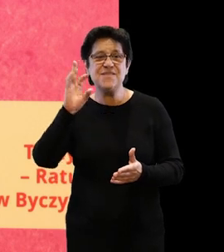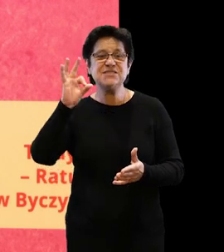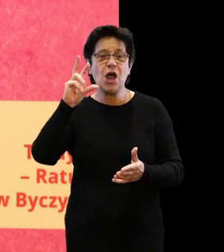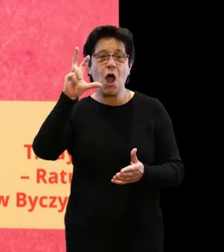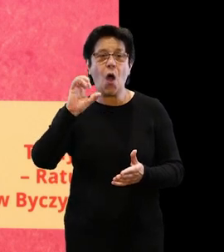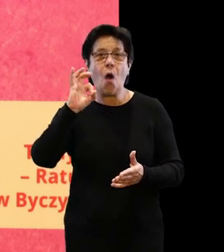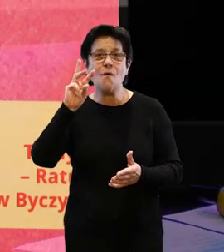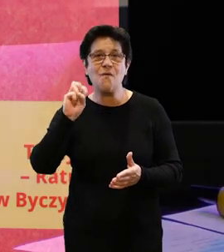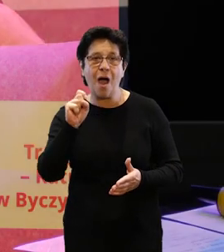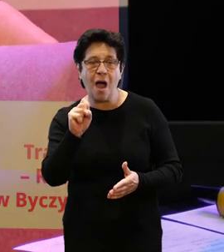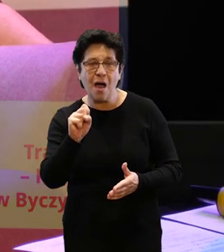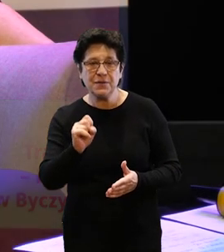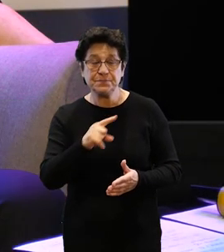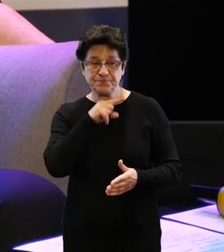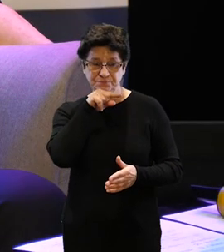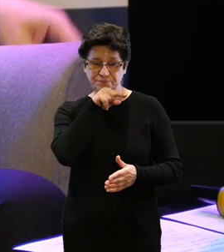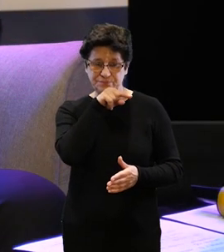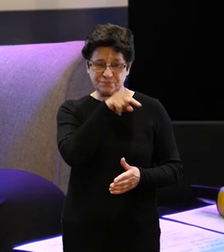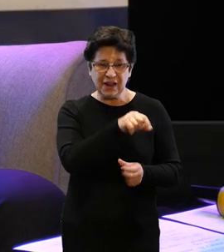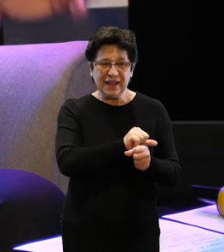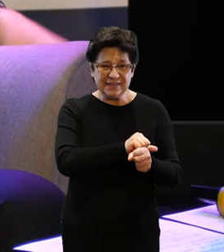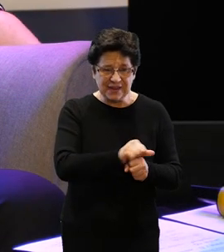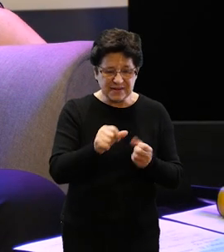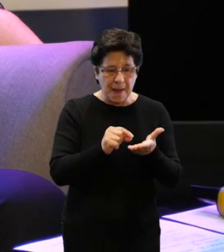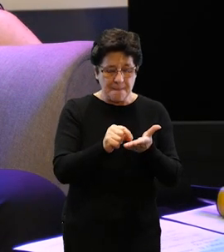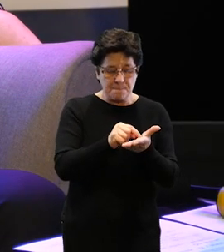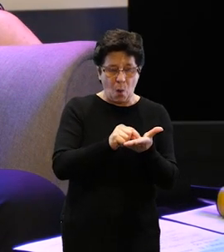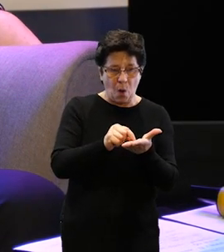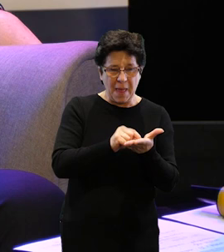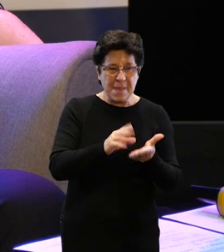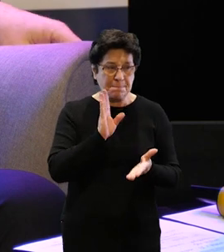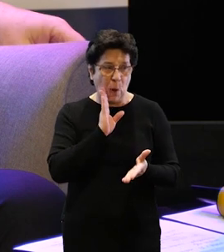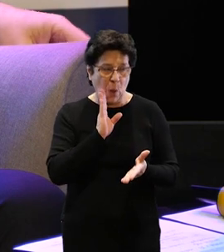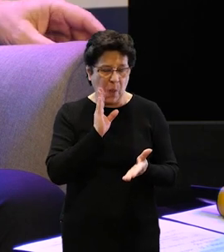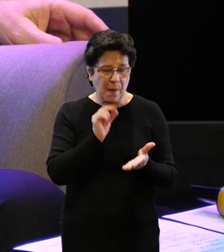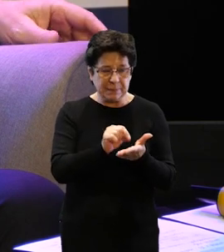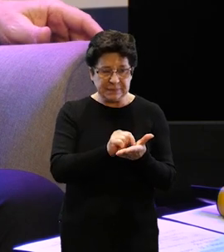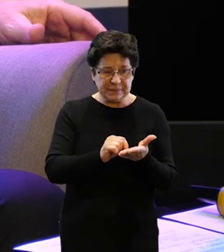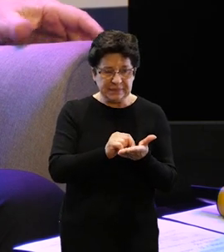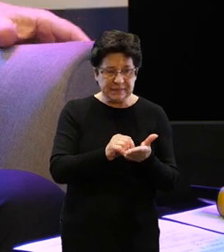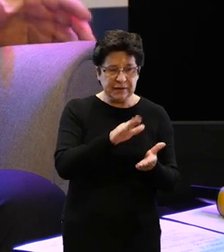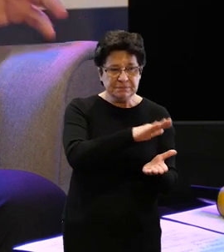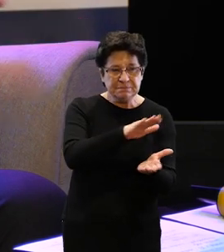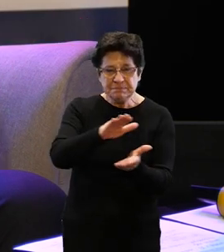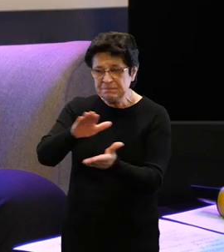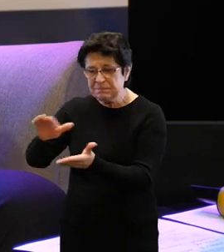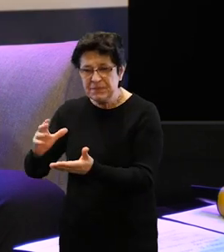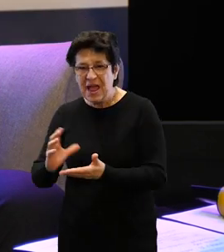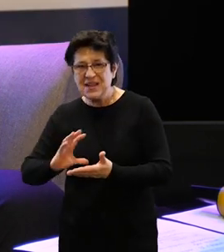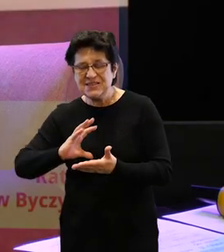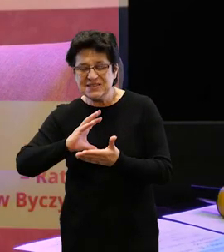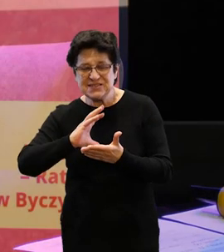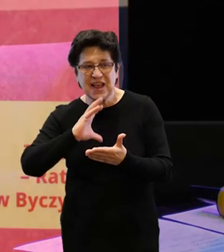sposób są zaprezentowane właśnie monety podobne które wchodzą w skład ten cały skarb to był